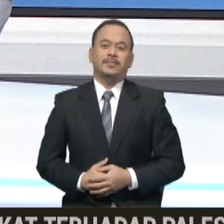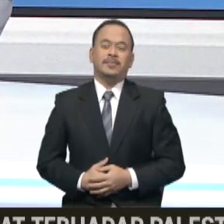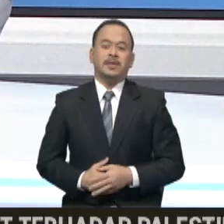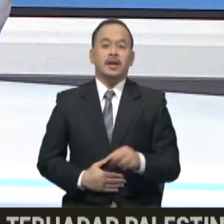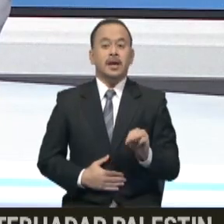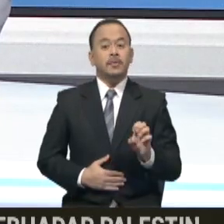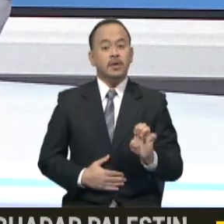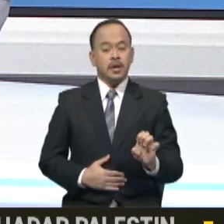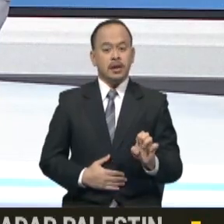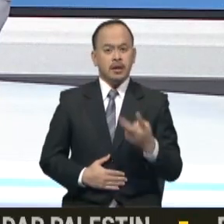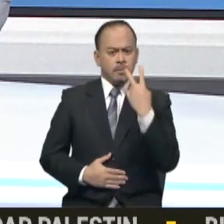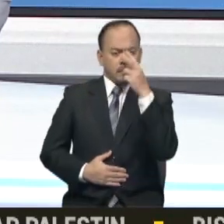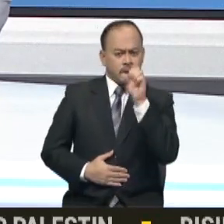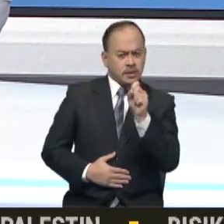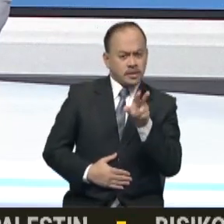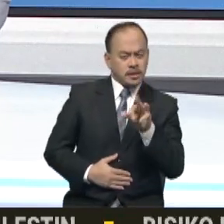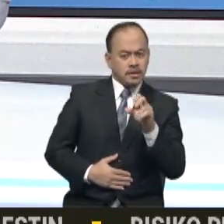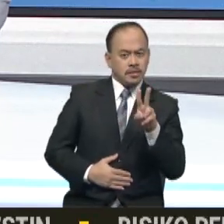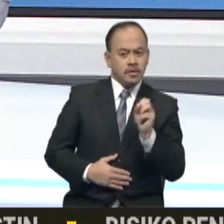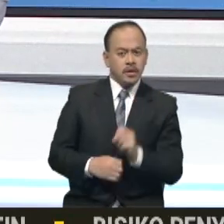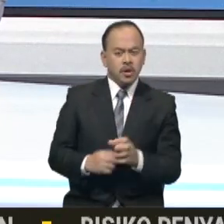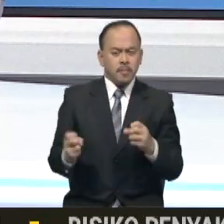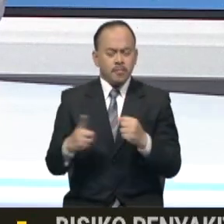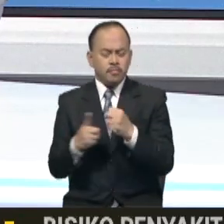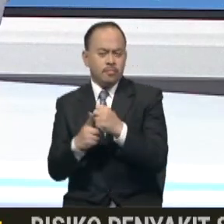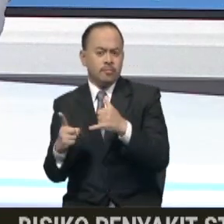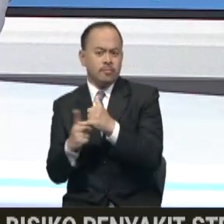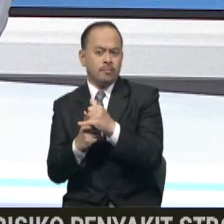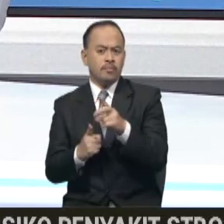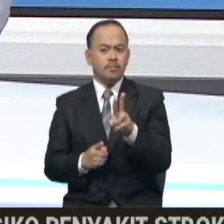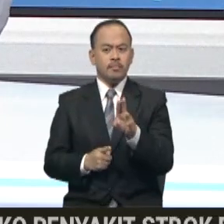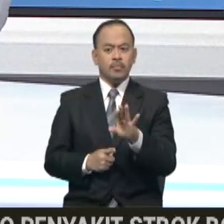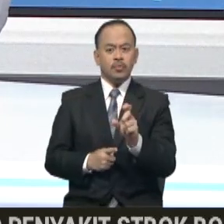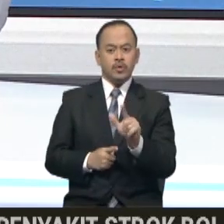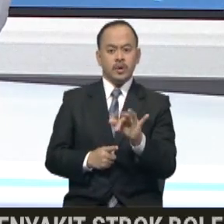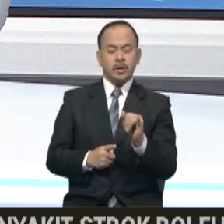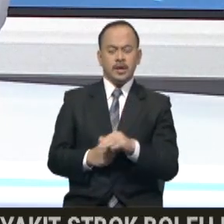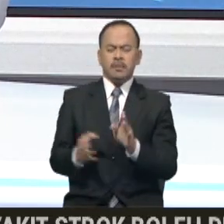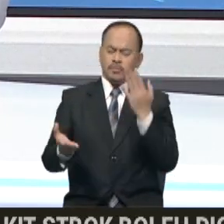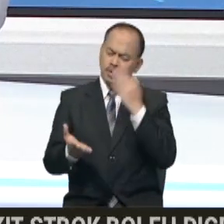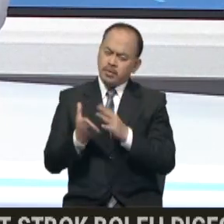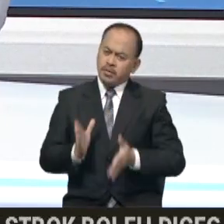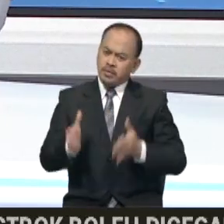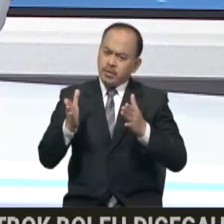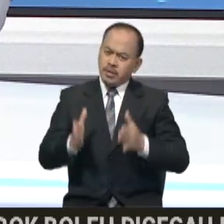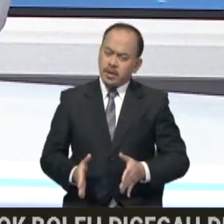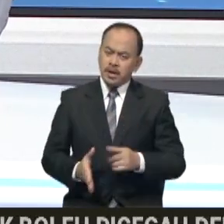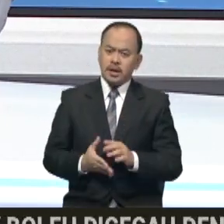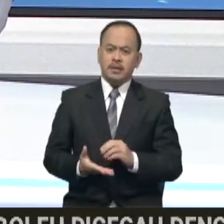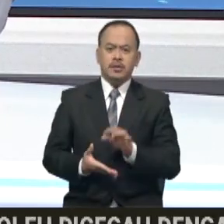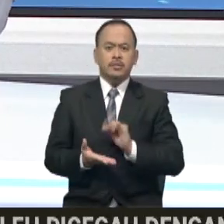Kementerian Pendidikan memandang serius gejala buli yang berlaku dalam kalangan pelajar di institusi pendidikan.